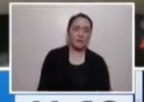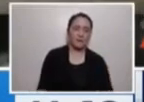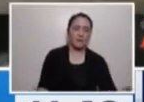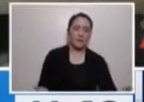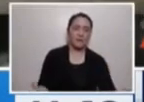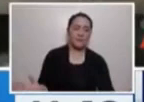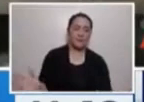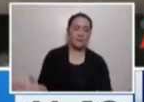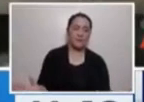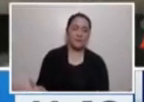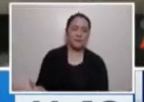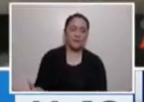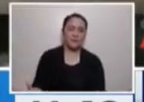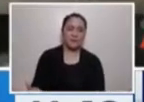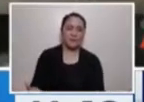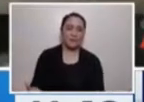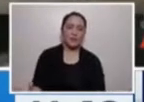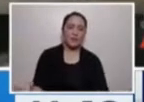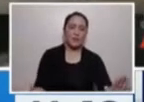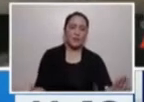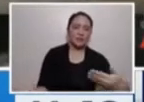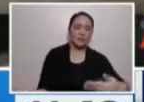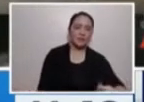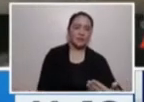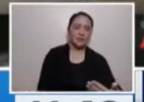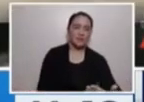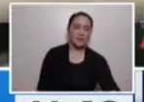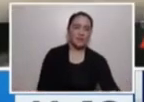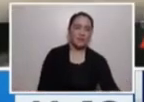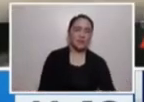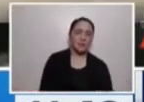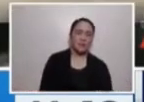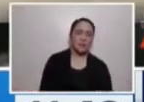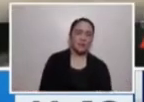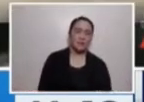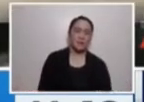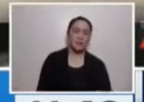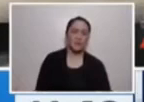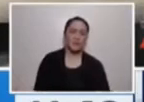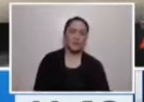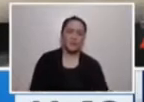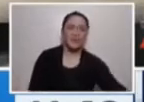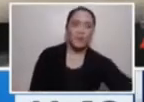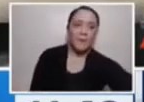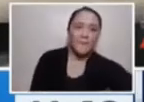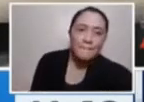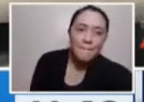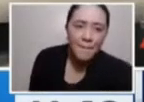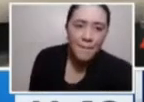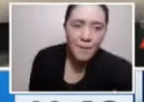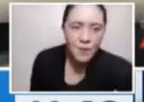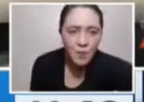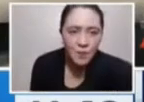hirap, pagod at peligro sa pag-abot ng tulong sa mga nangangailangan saan man sila naroon